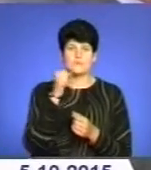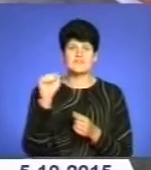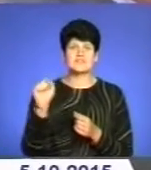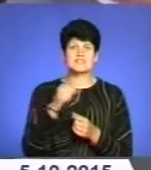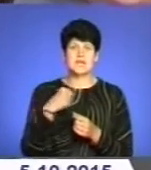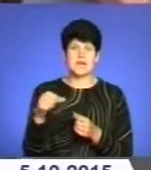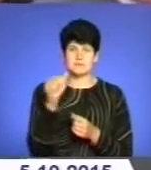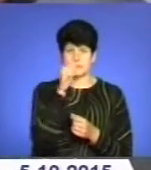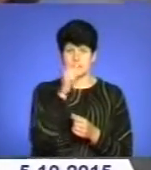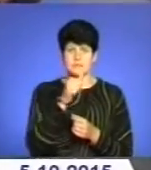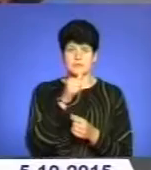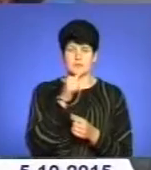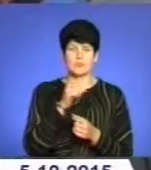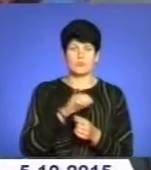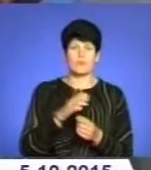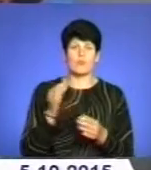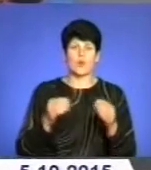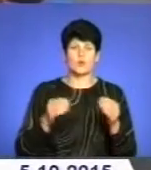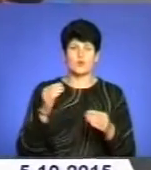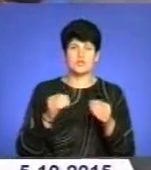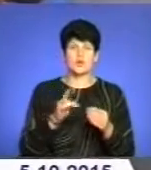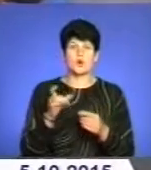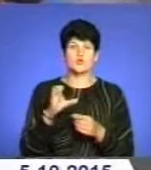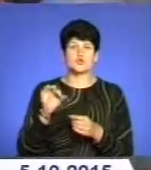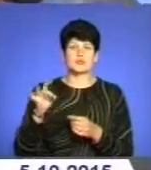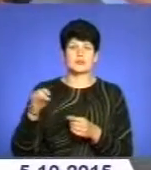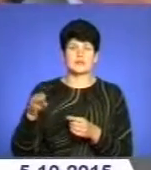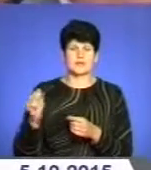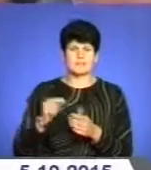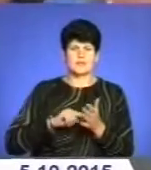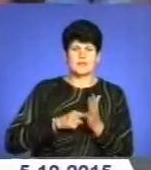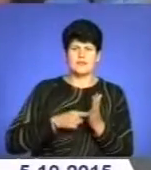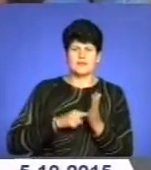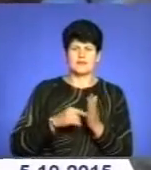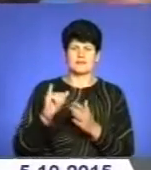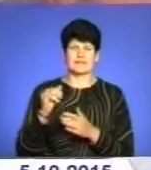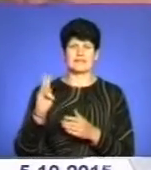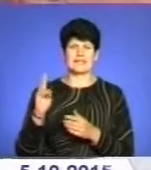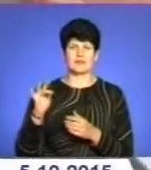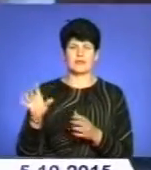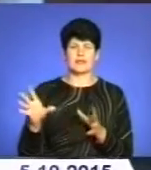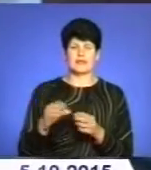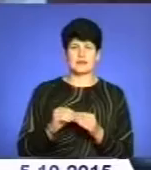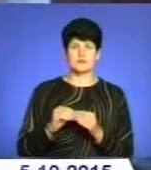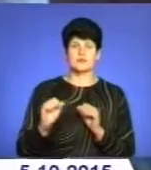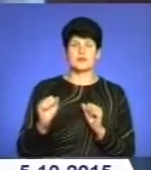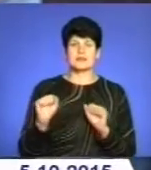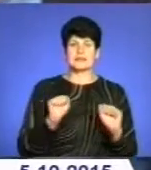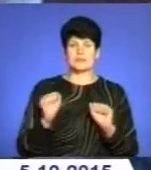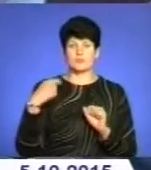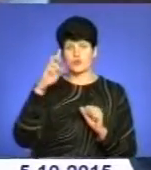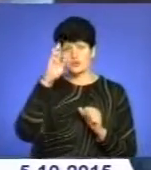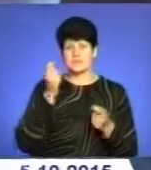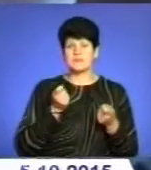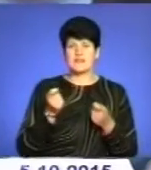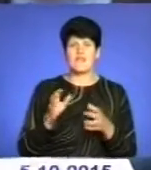місяці. Блочне, по сортах. Та пси не будуть їсти. Наполегливий Іван Кирилович разом з чиновниками облдержадміністрації та